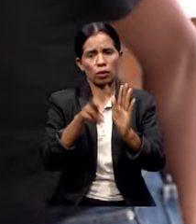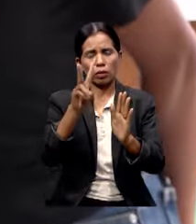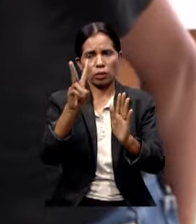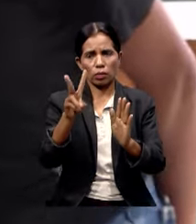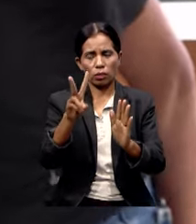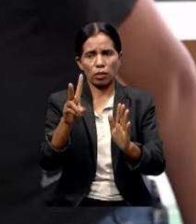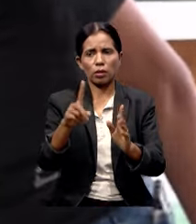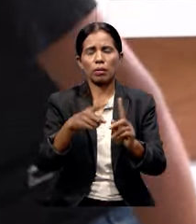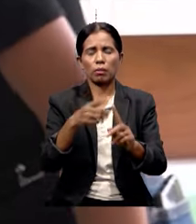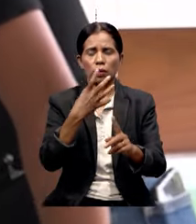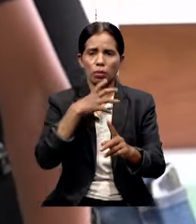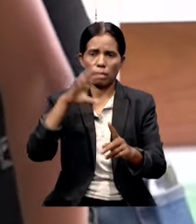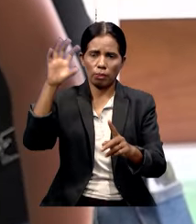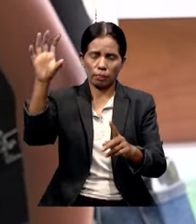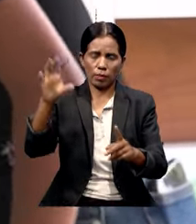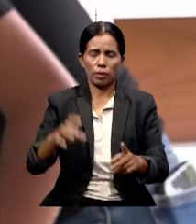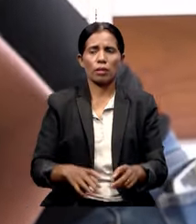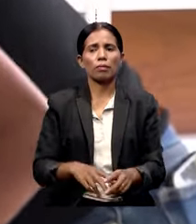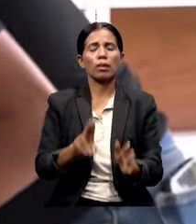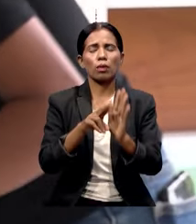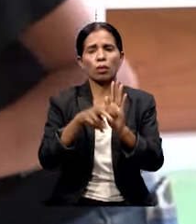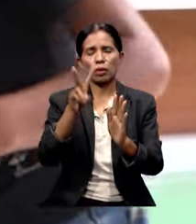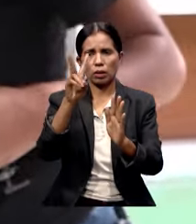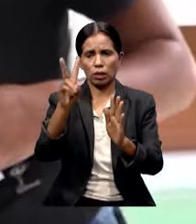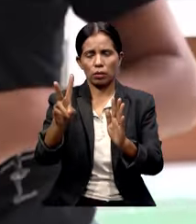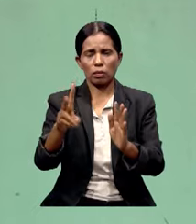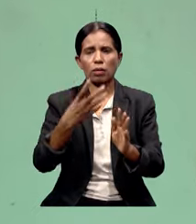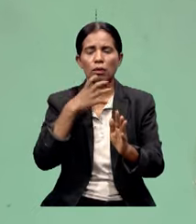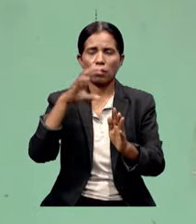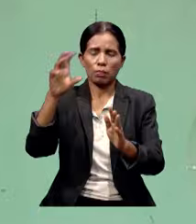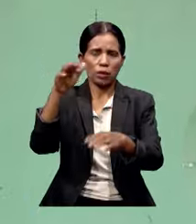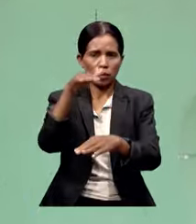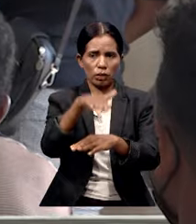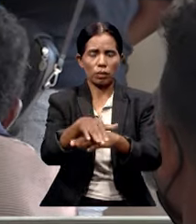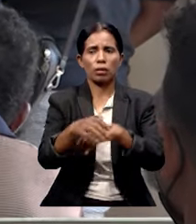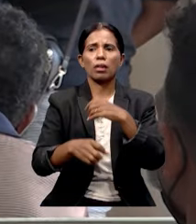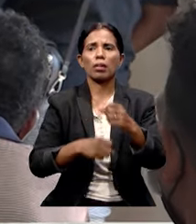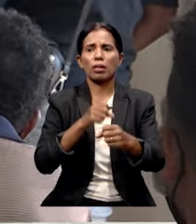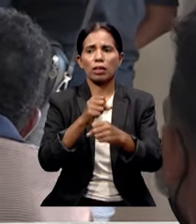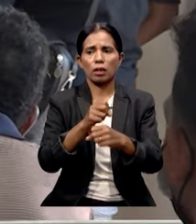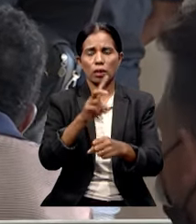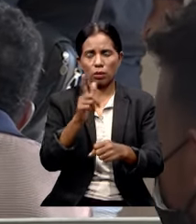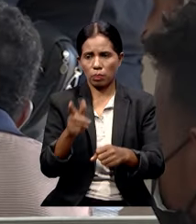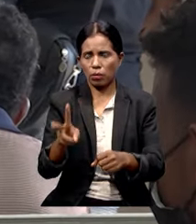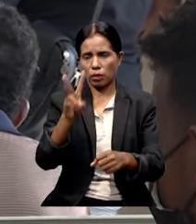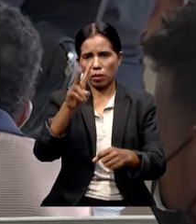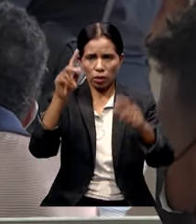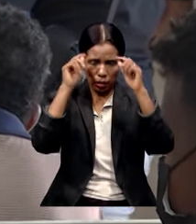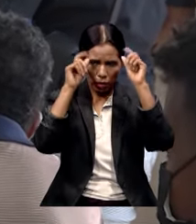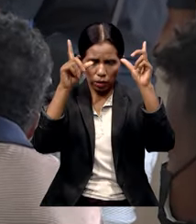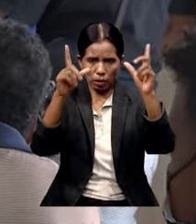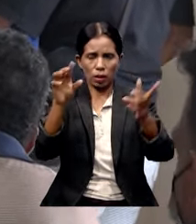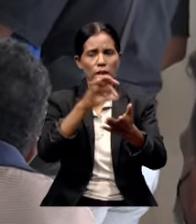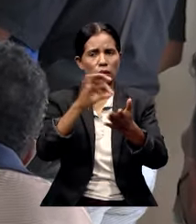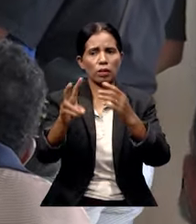depois loromatan sae. No ora surua molok loromatan tum. Ia tina rihun rua rua nulur si rua Timor Leste